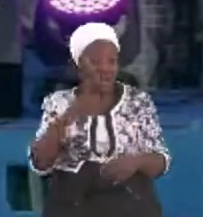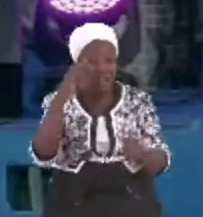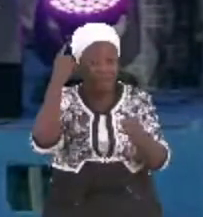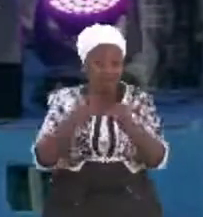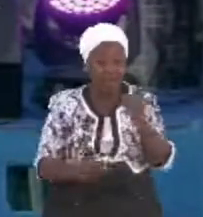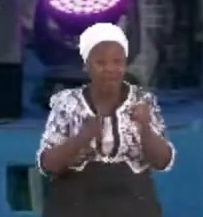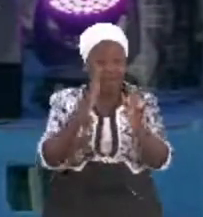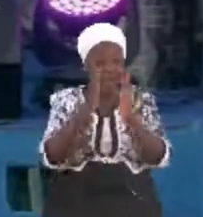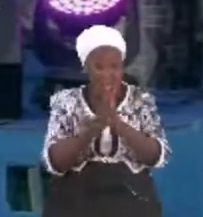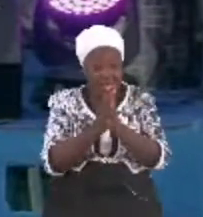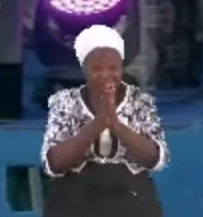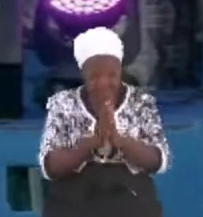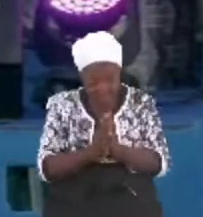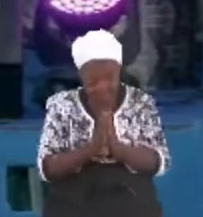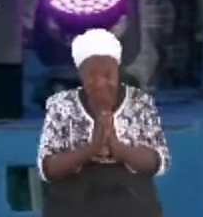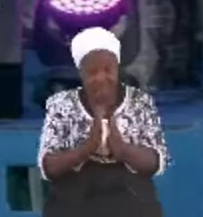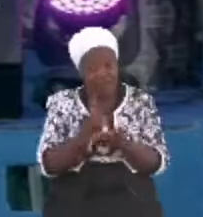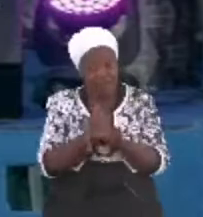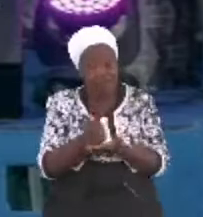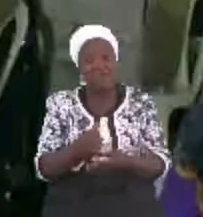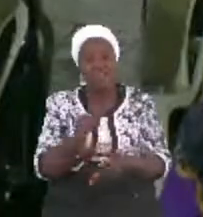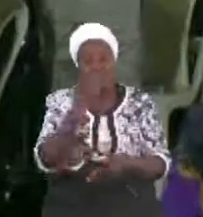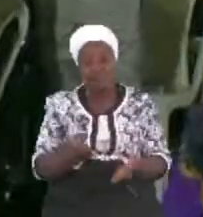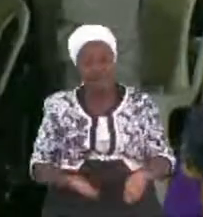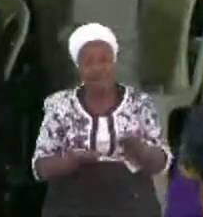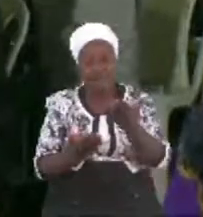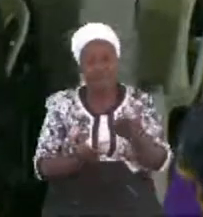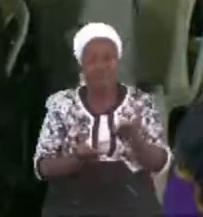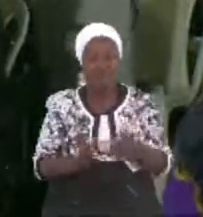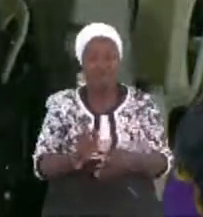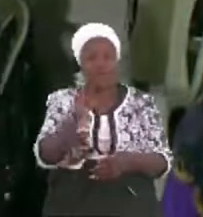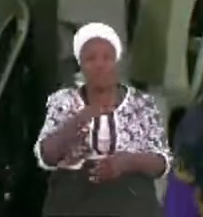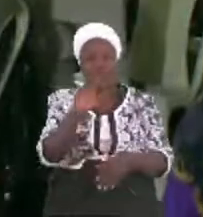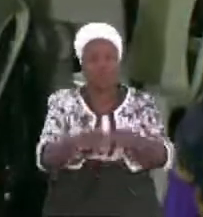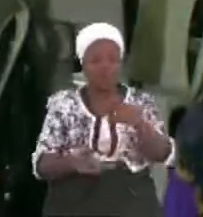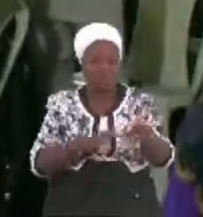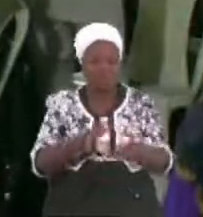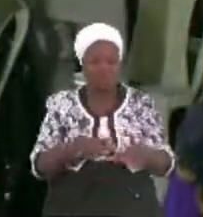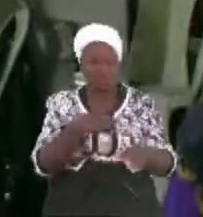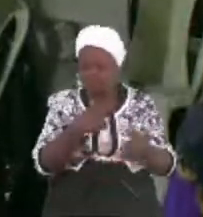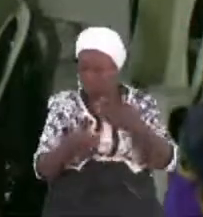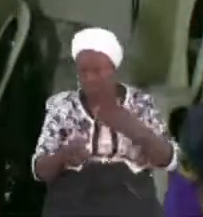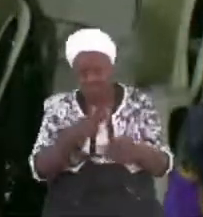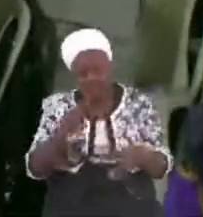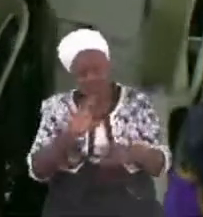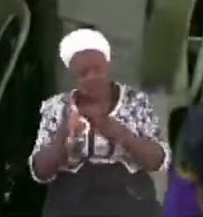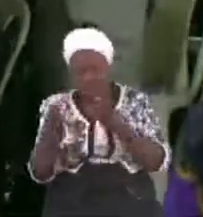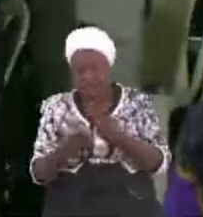dernier Amen, lève-toi et tu pourras marcher. Quelle que soit la condition,